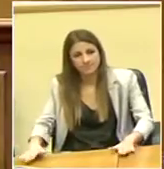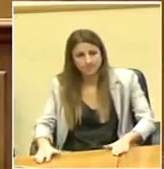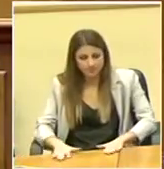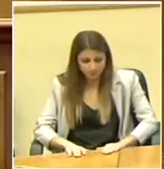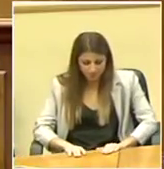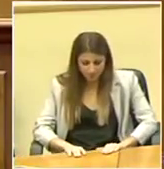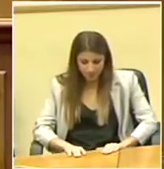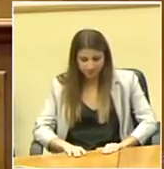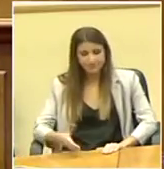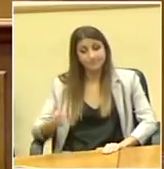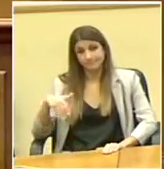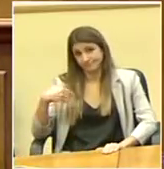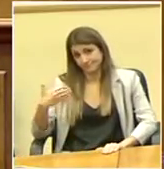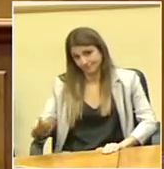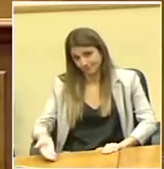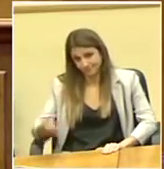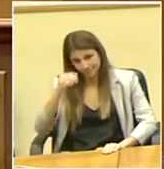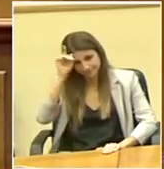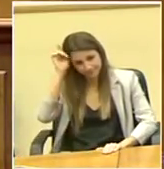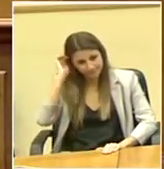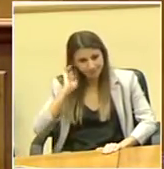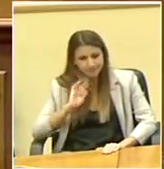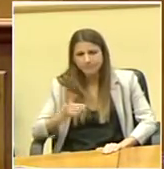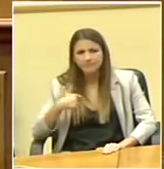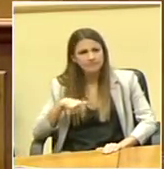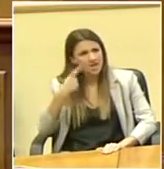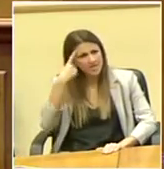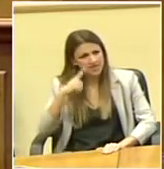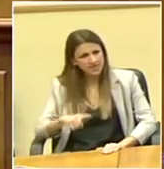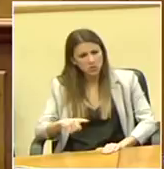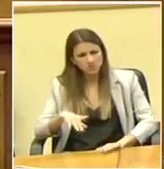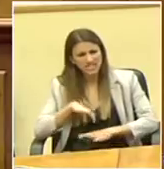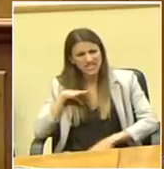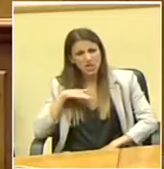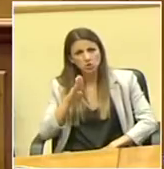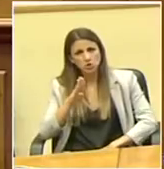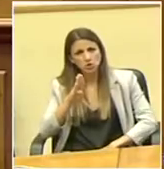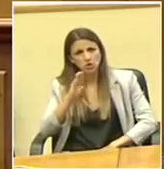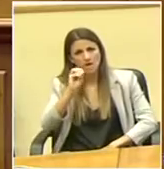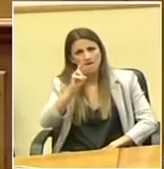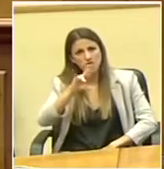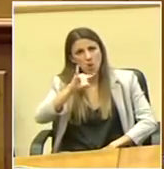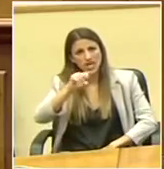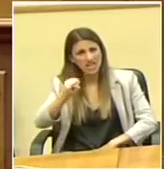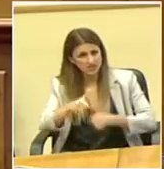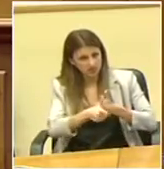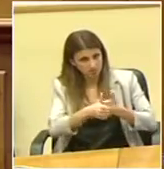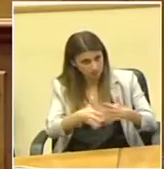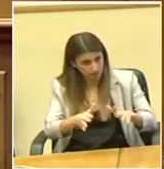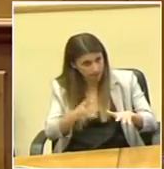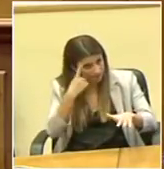Πάμε τώρα, ελπίζω να είναι εδώ ο κύριος Βορύδης. Σε μερικά επιμέρους δεν είναι εδώ,